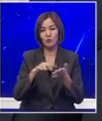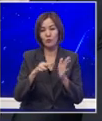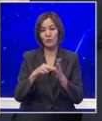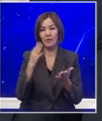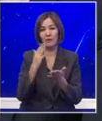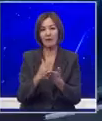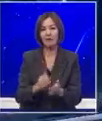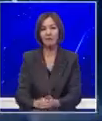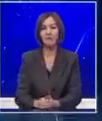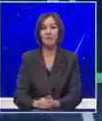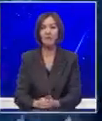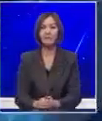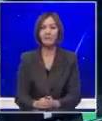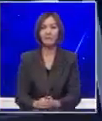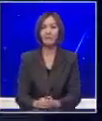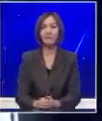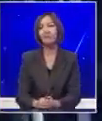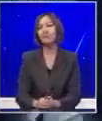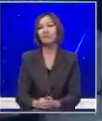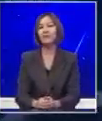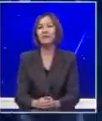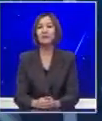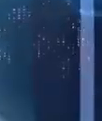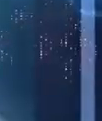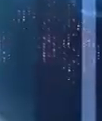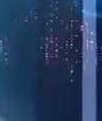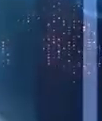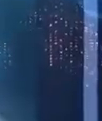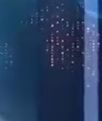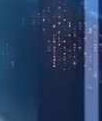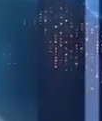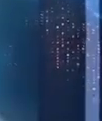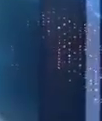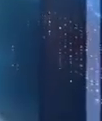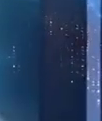жоспарланған. Құрманжан Қасымжанұлы, Жайдарбек Нұрбек, Жетісу арнасы.